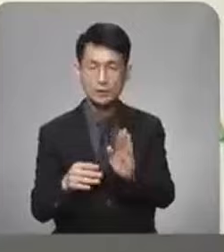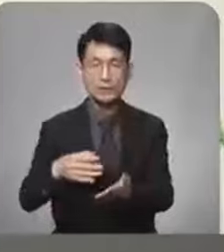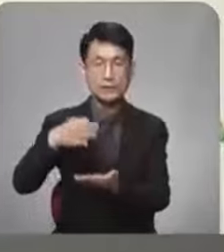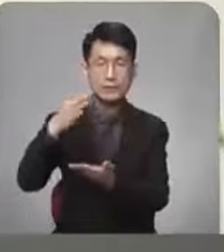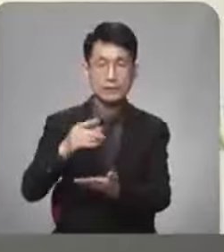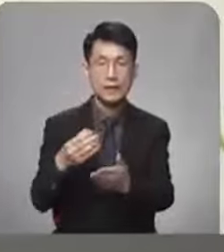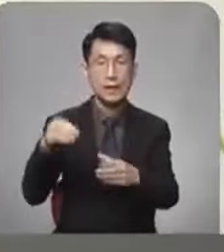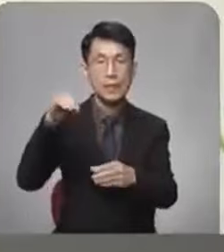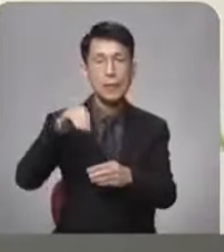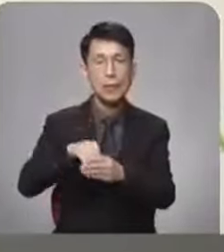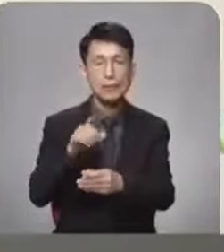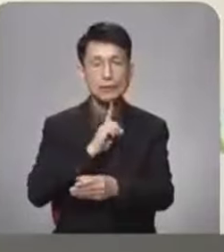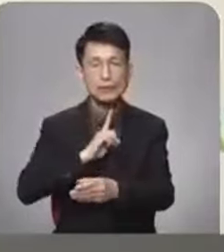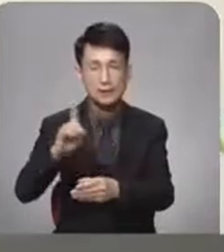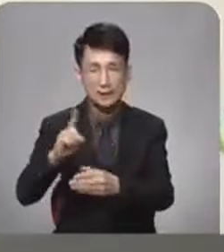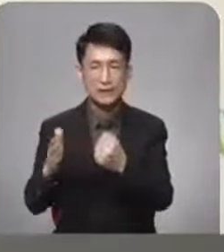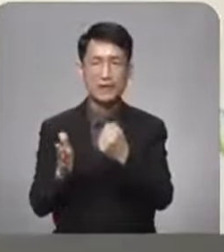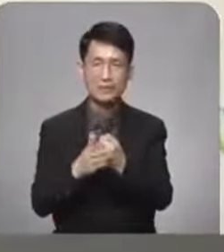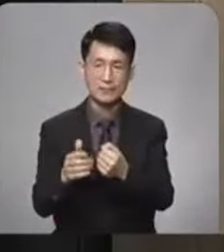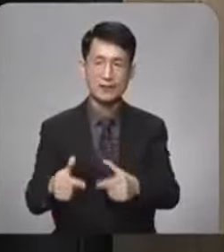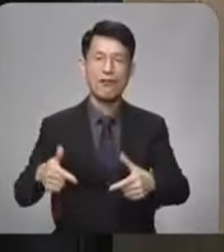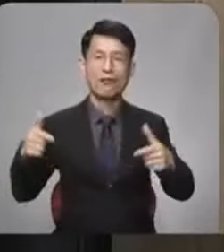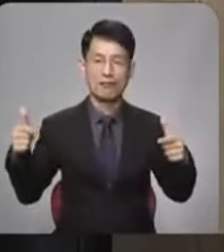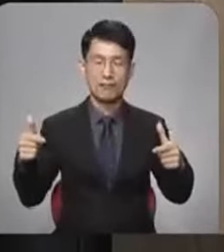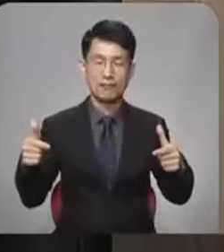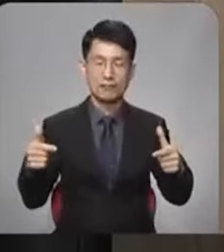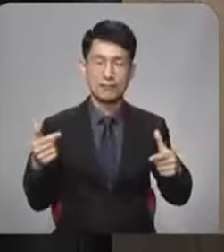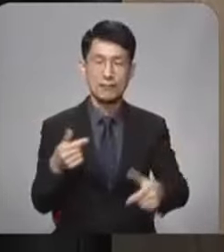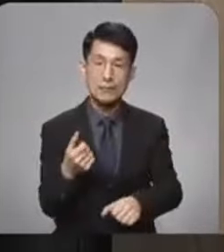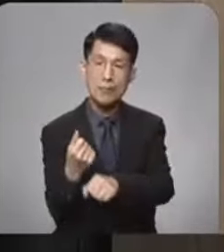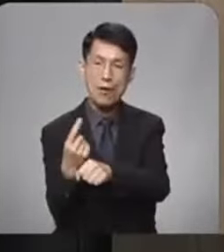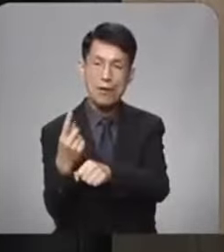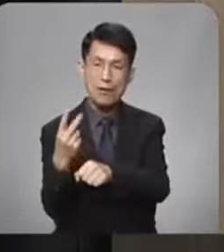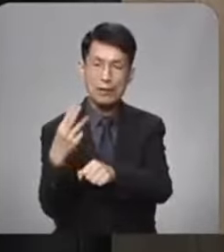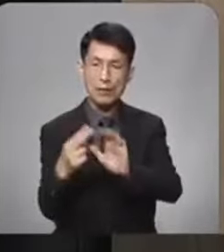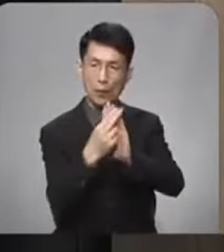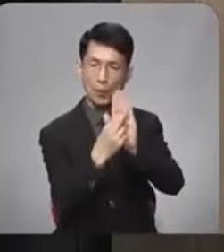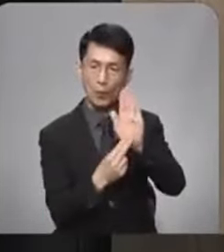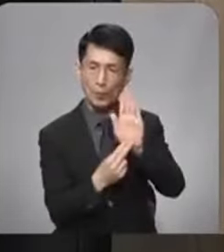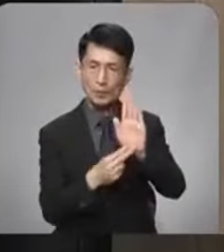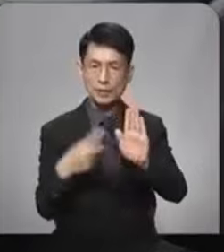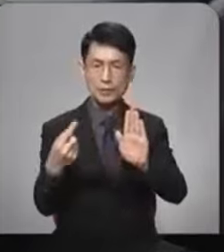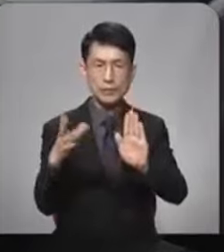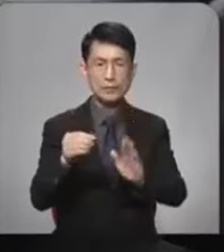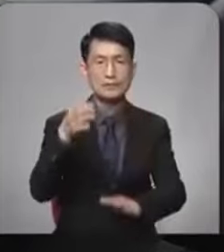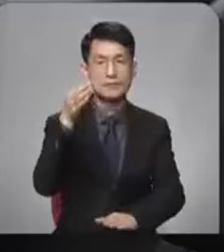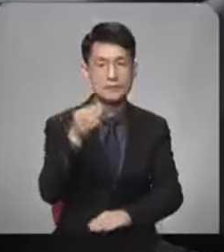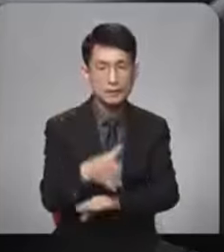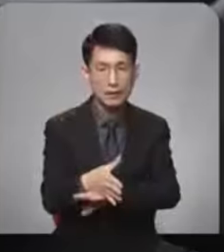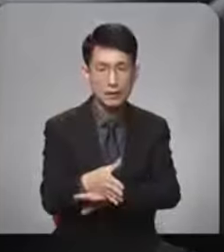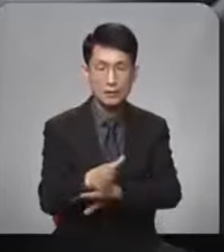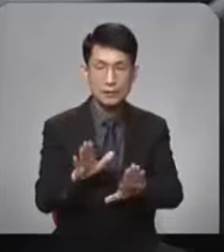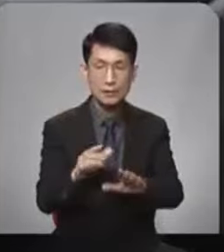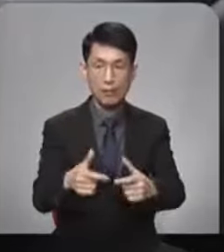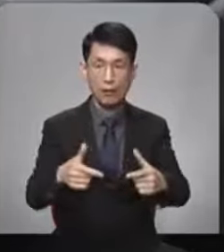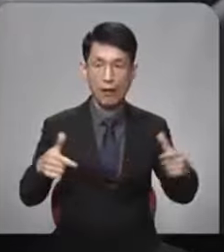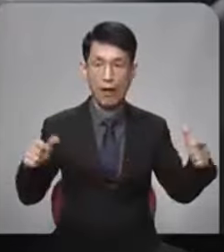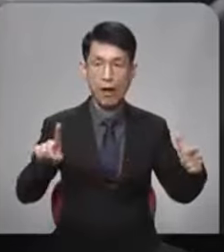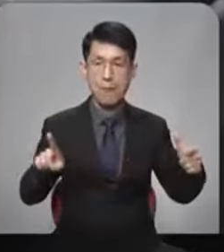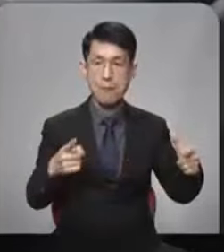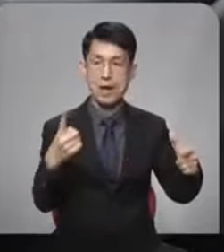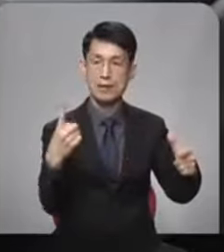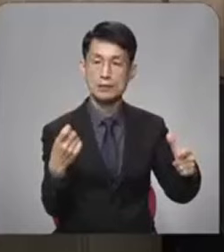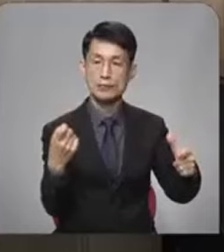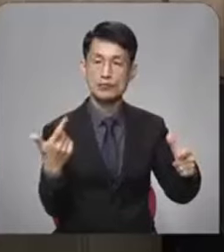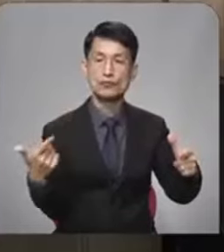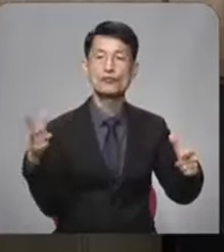신고 대상에 포함된 결과입니다. 김 의원은 몇년전 코인을 1천만 원어치 정도 샀는데 이게 116억 원까지 올랐다고